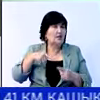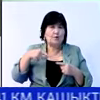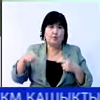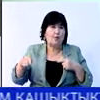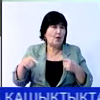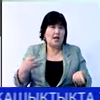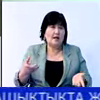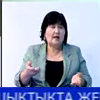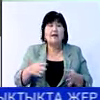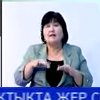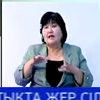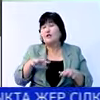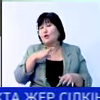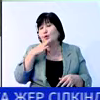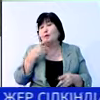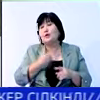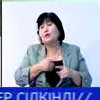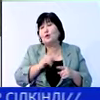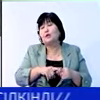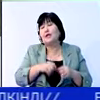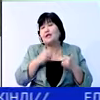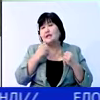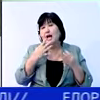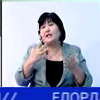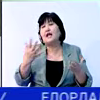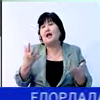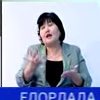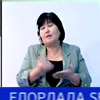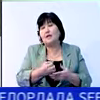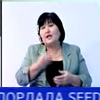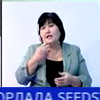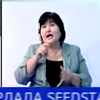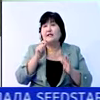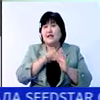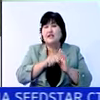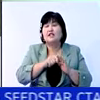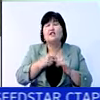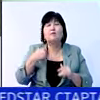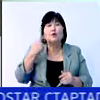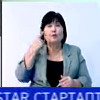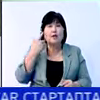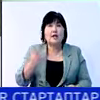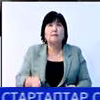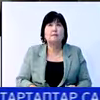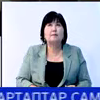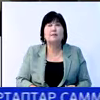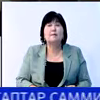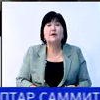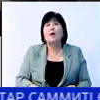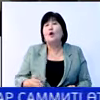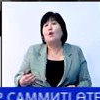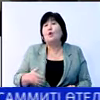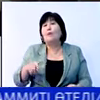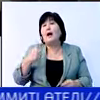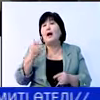бөлек нәрселері көп. Сондықтан да жақсы алып шықтым, жақсы зерттедім деп ойлаймын. Бернард рөлін сомдаймын. Өңірімізде